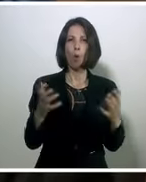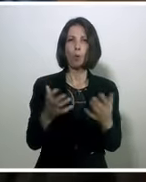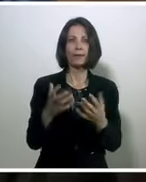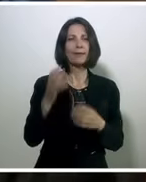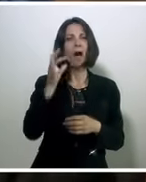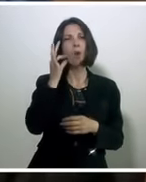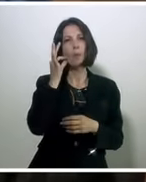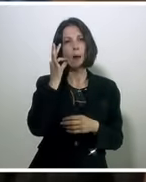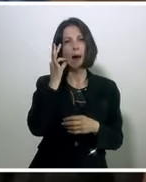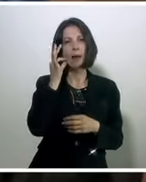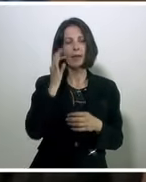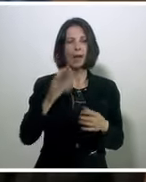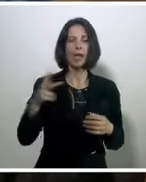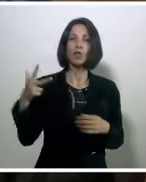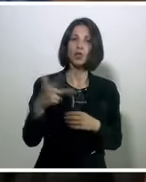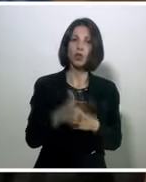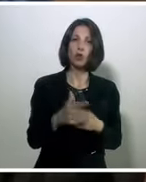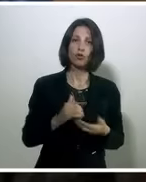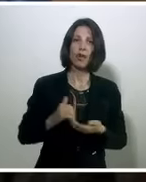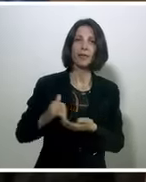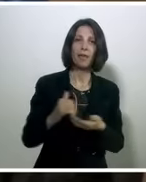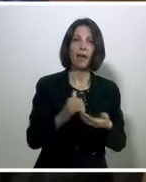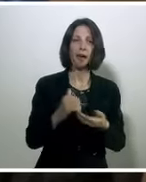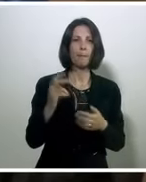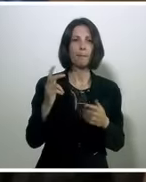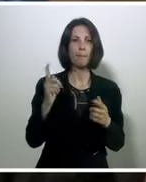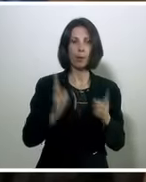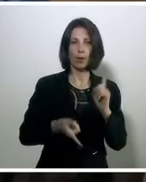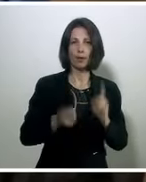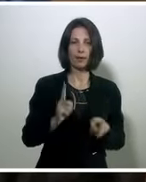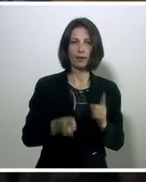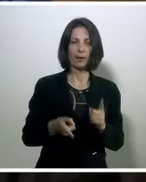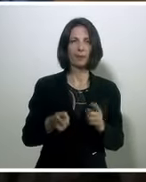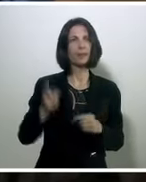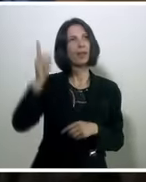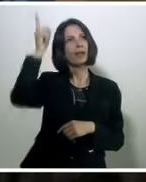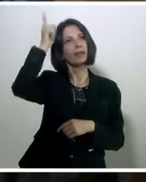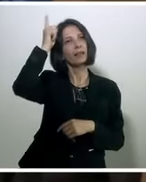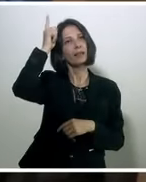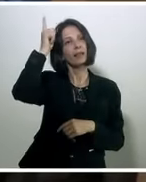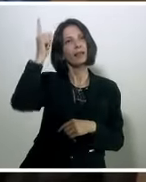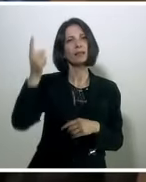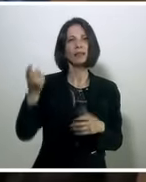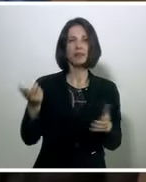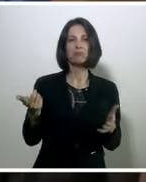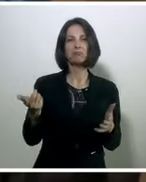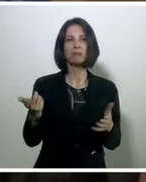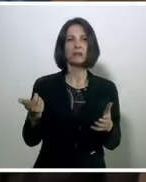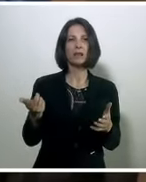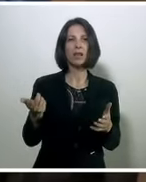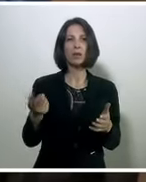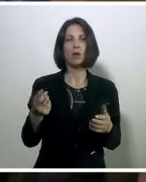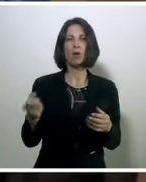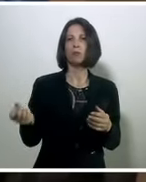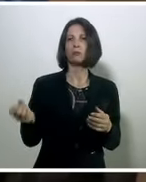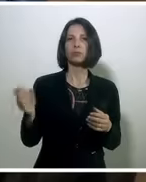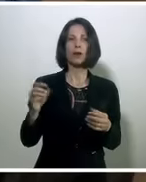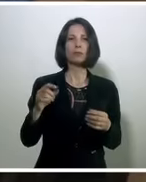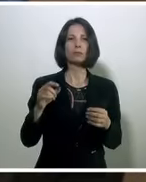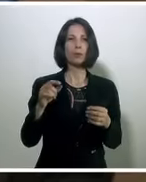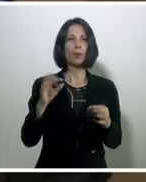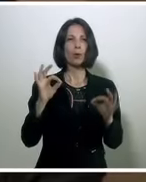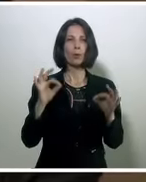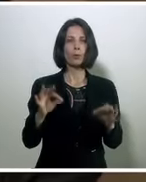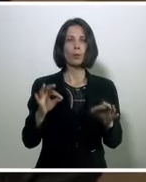la morale intesa come eticità i tedeschi direbbero ZL skit spirito oggettivo